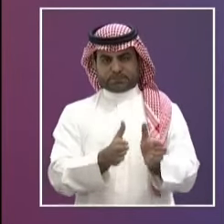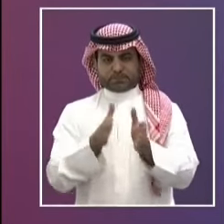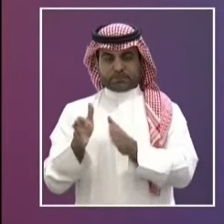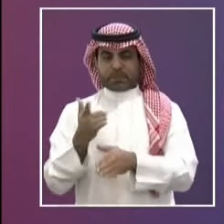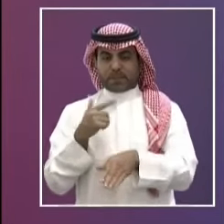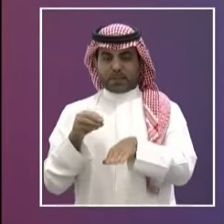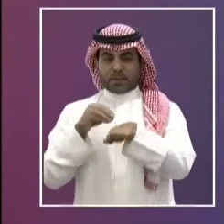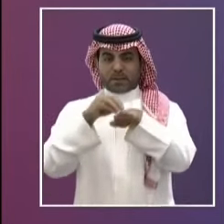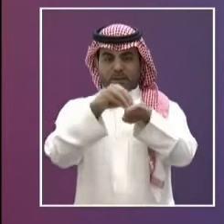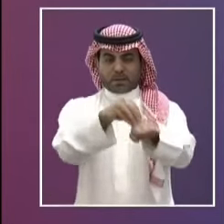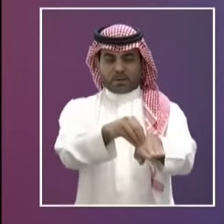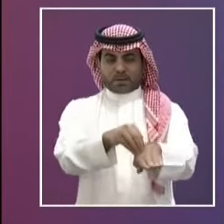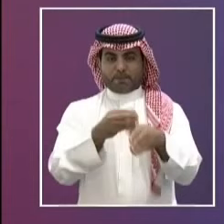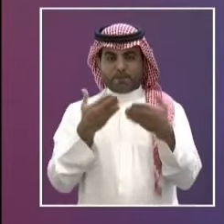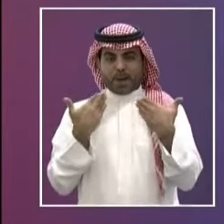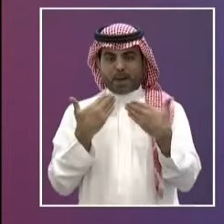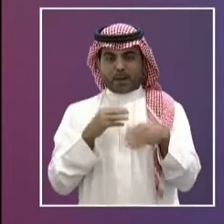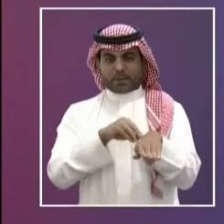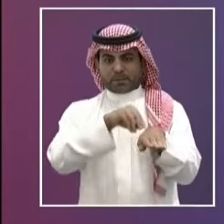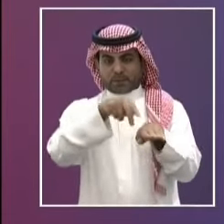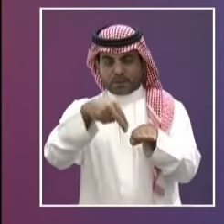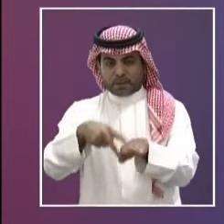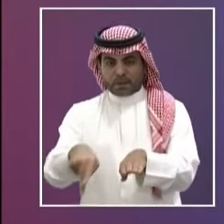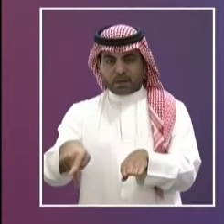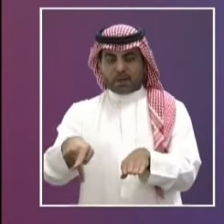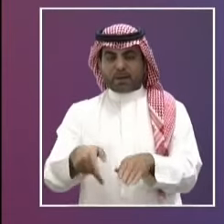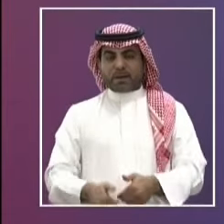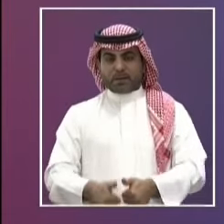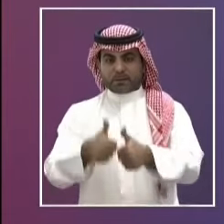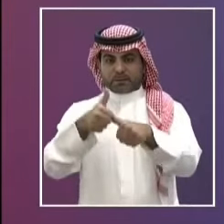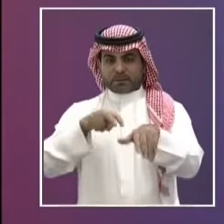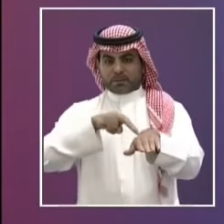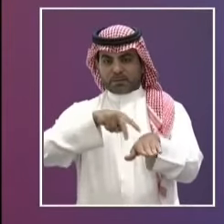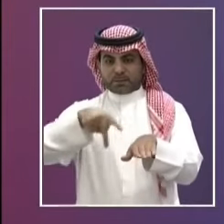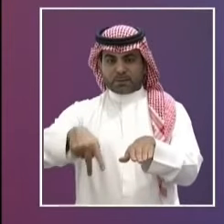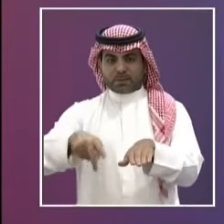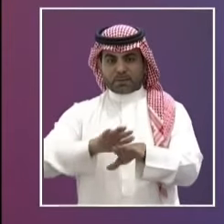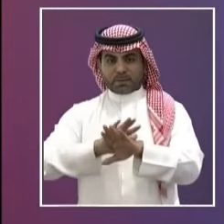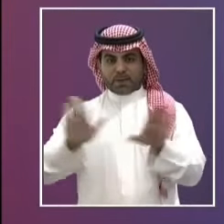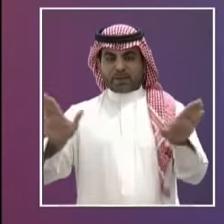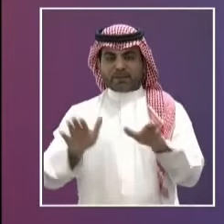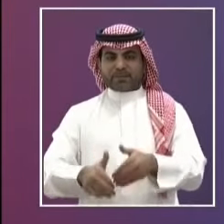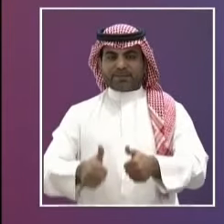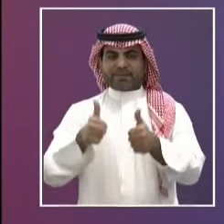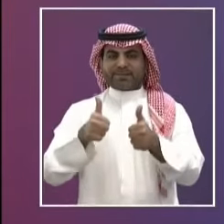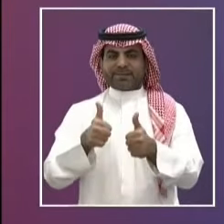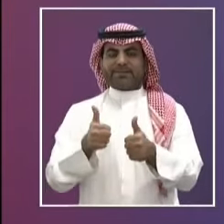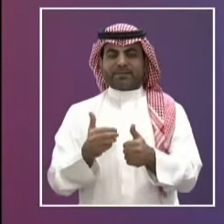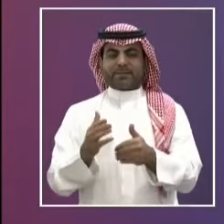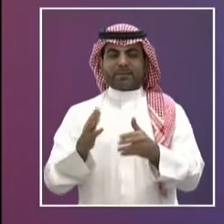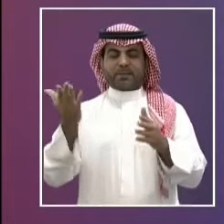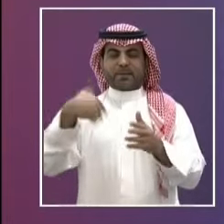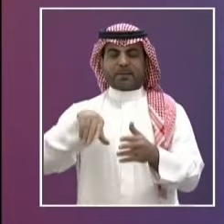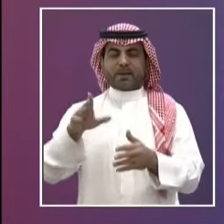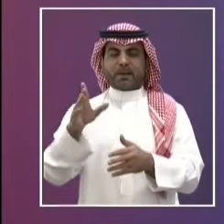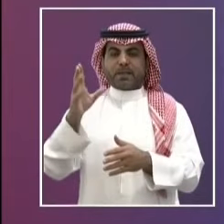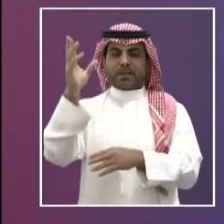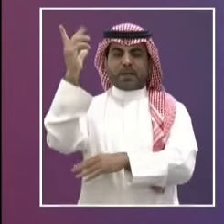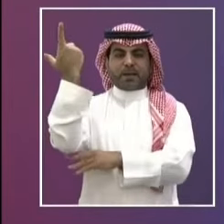مجرد وصول المعتمرين إلى الساحة المخصصة لهم في تحت أبراج الوقف أو تحت برج